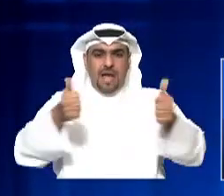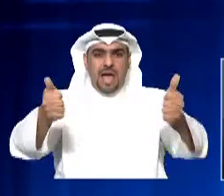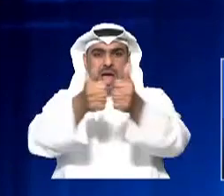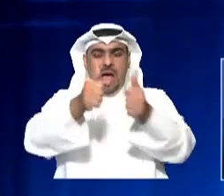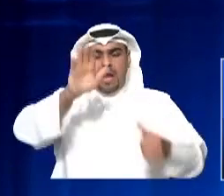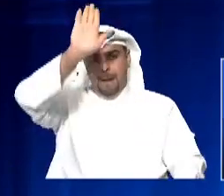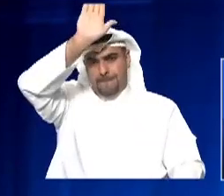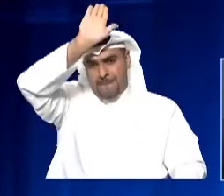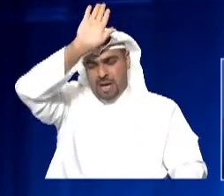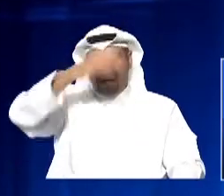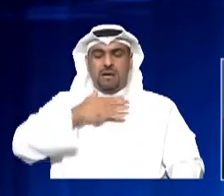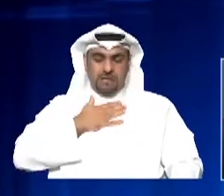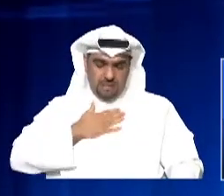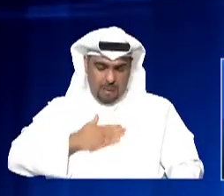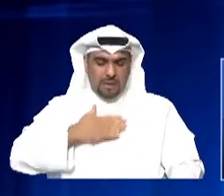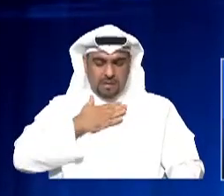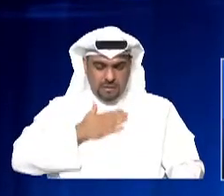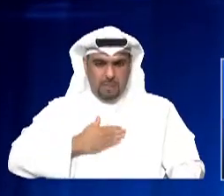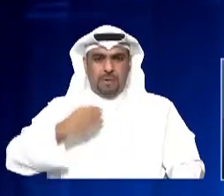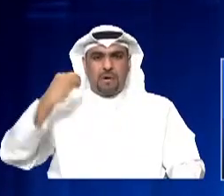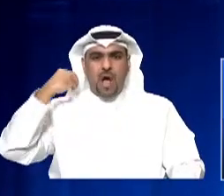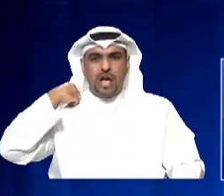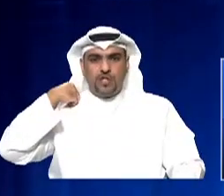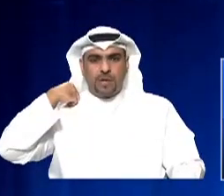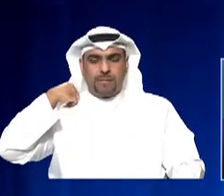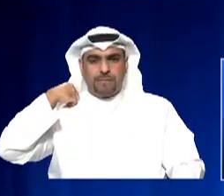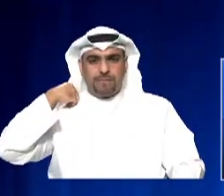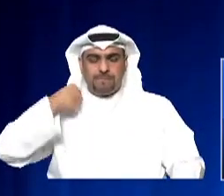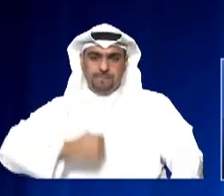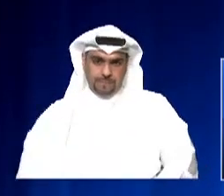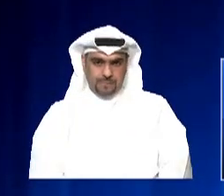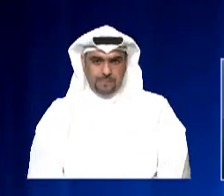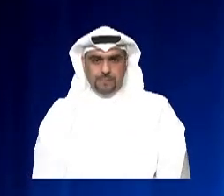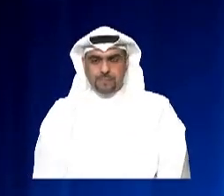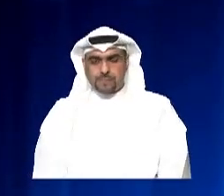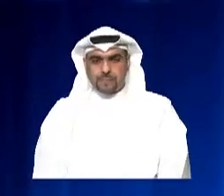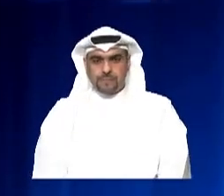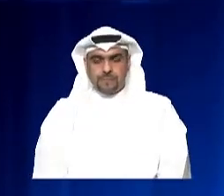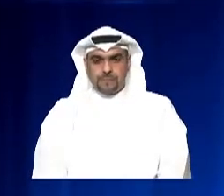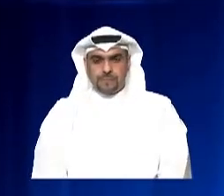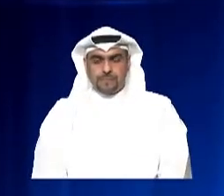المالكه الكريمه الجميله الصبر وحسن العزاء